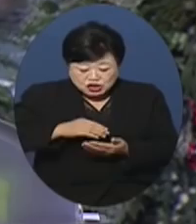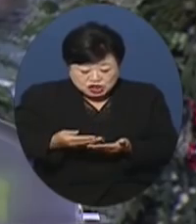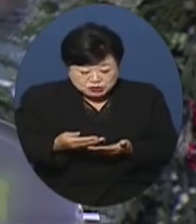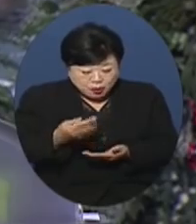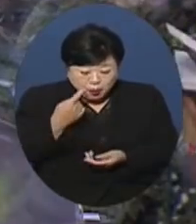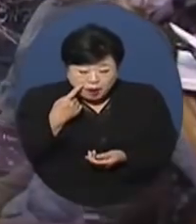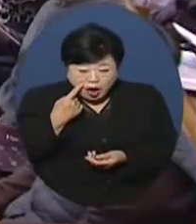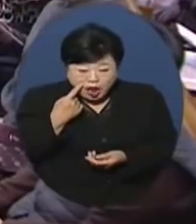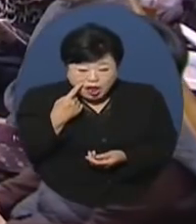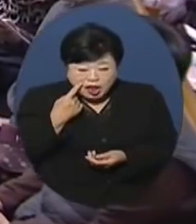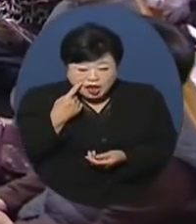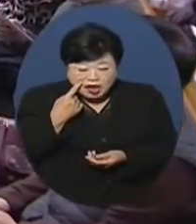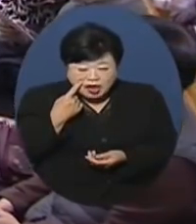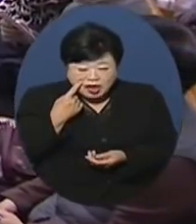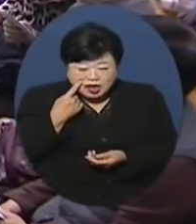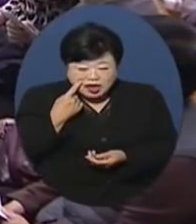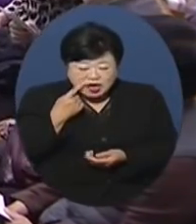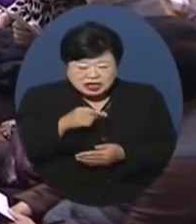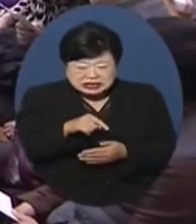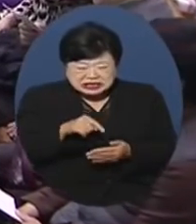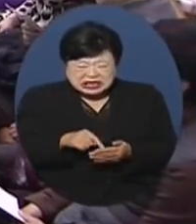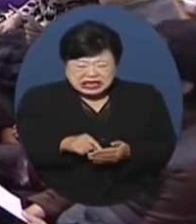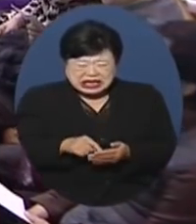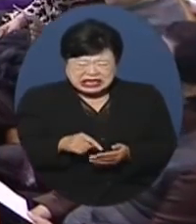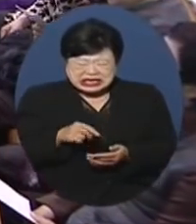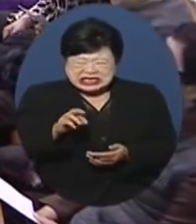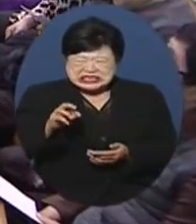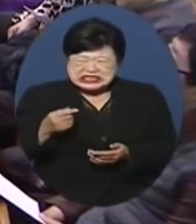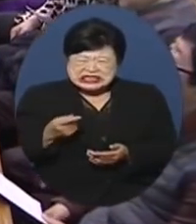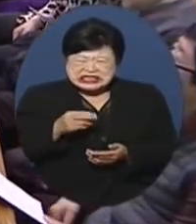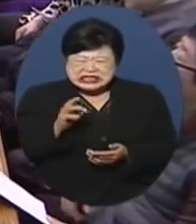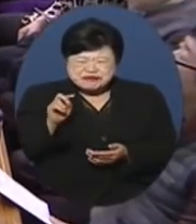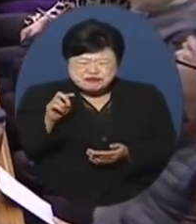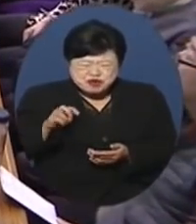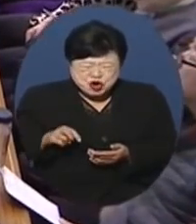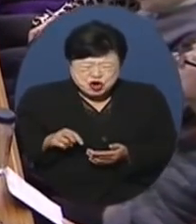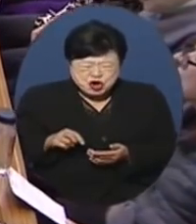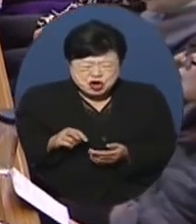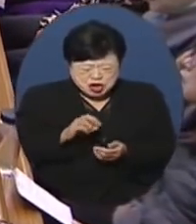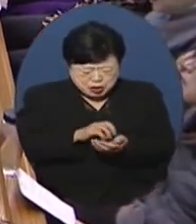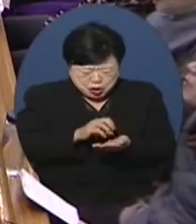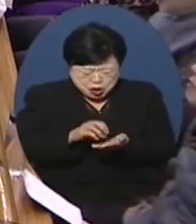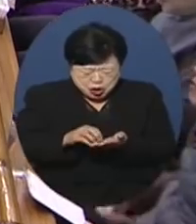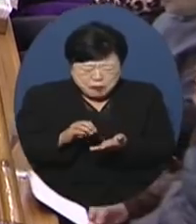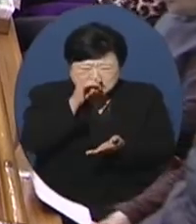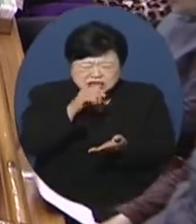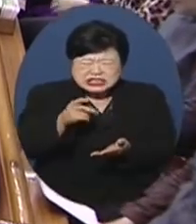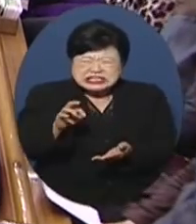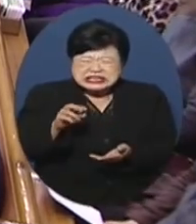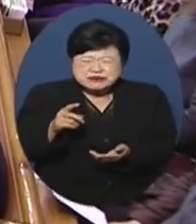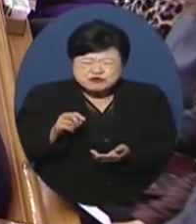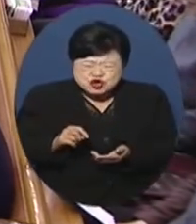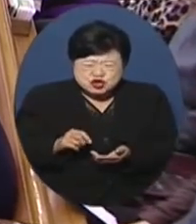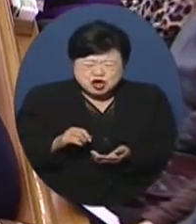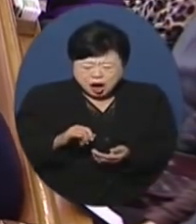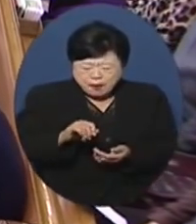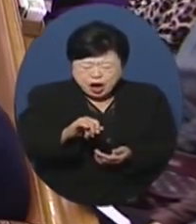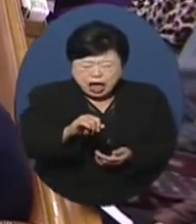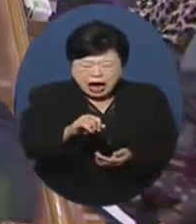보면 진딧물이 잔뜩 붙어 있습니다.